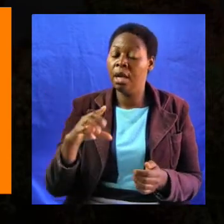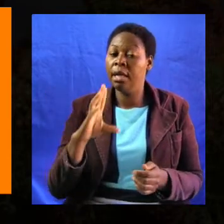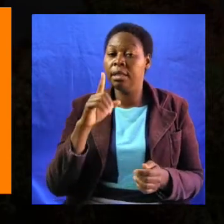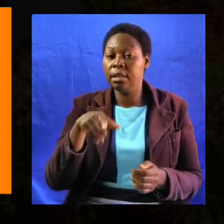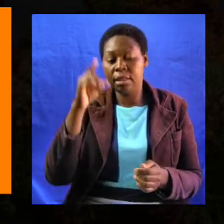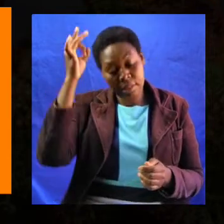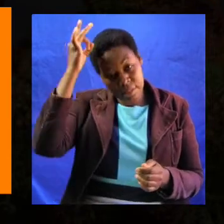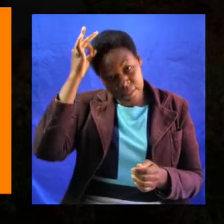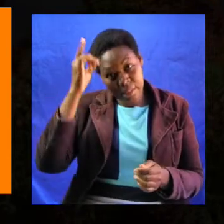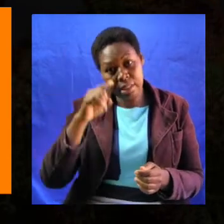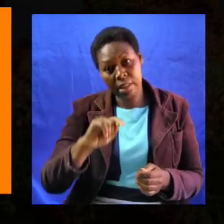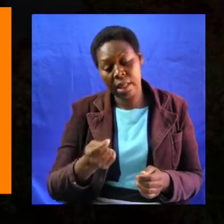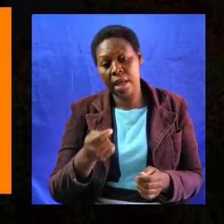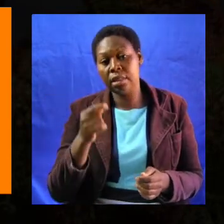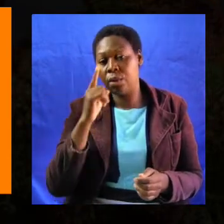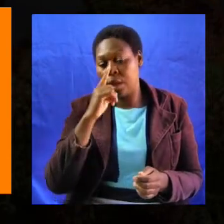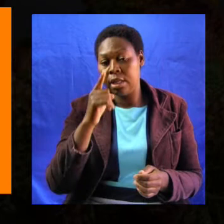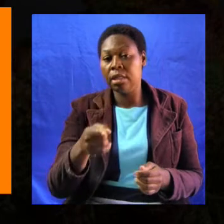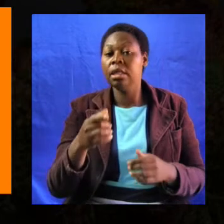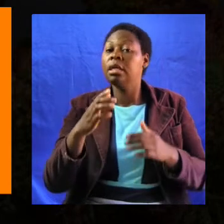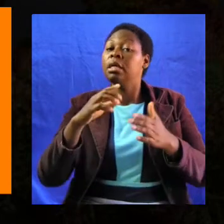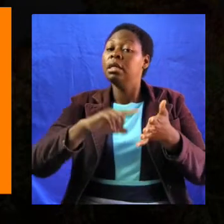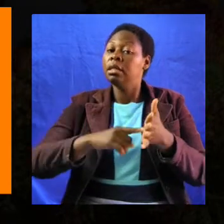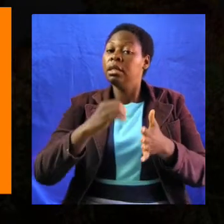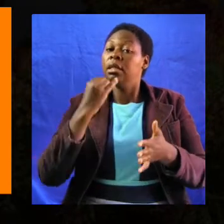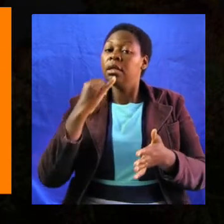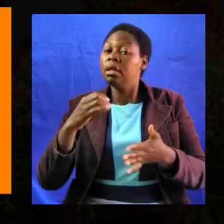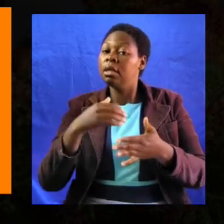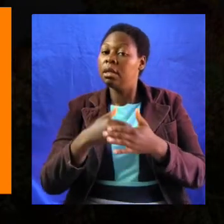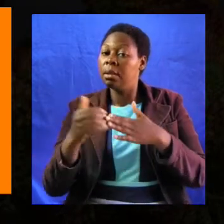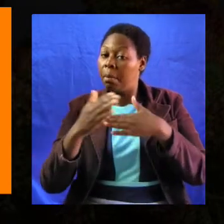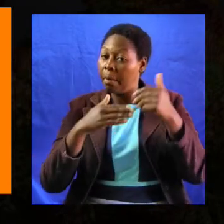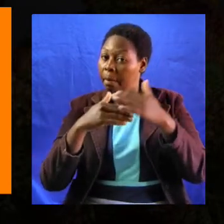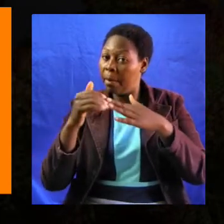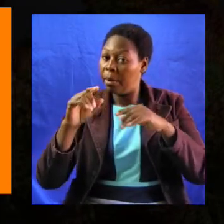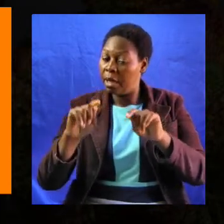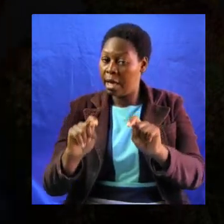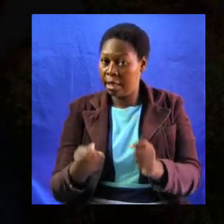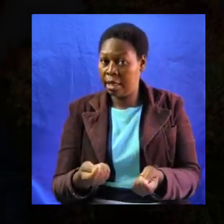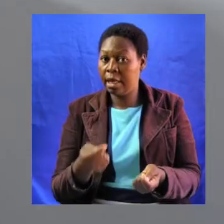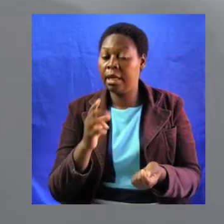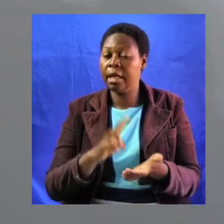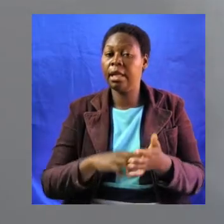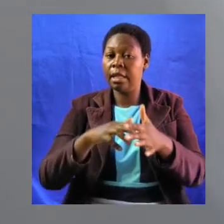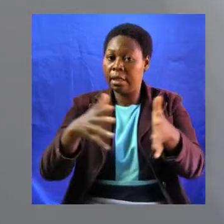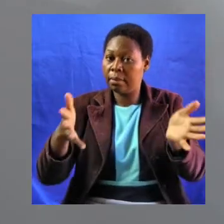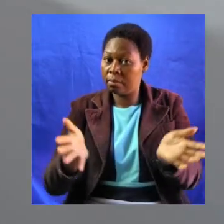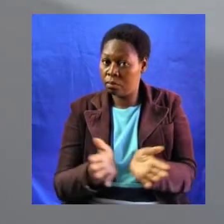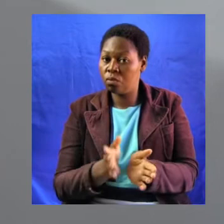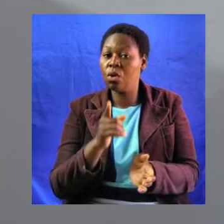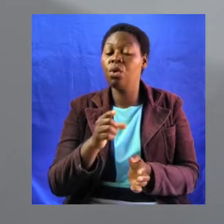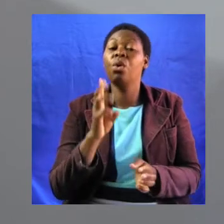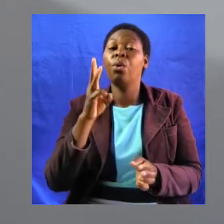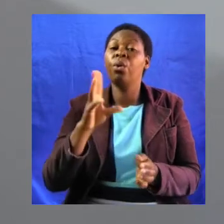rikavakwazve namasvingo akapera nemhaka iyo hamungazovi nomugove mhiriko rwizi. Kungotsanangura